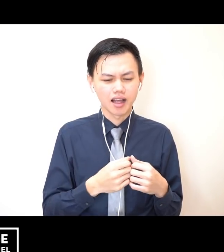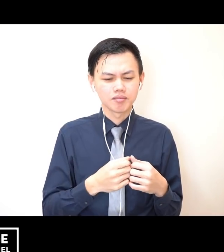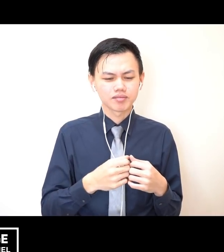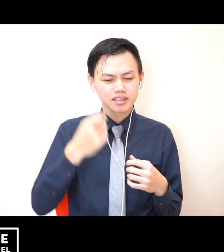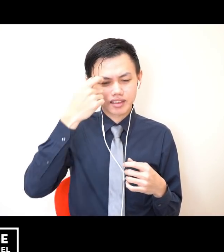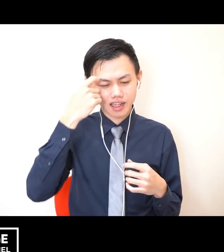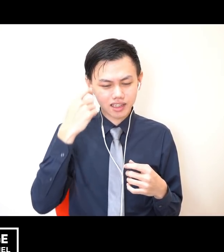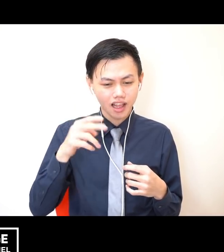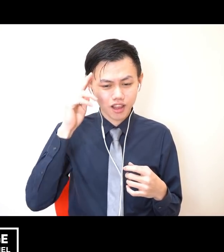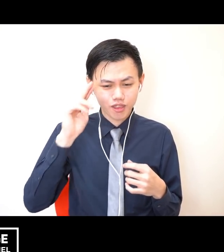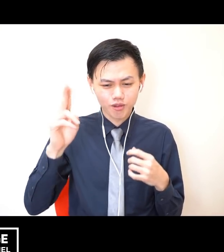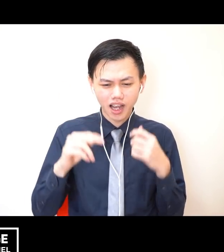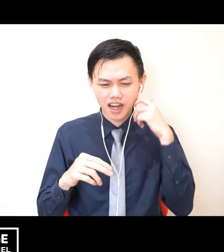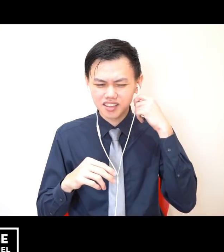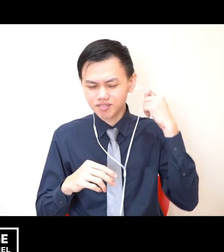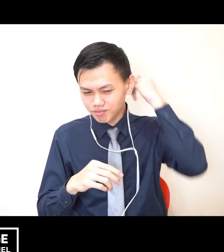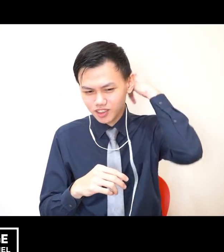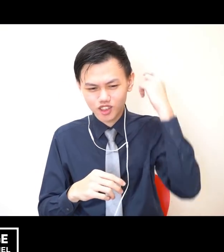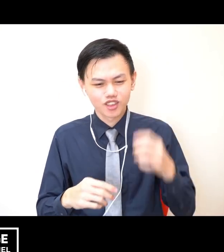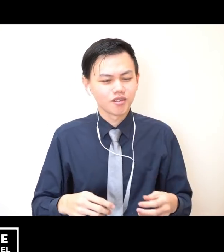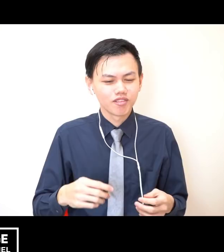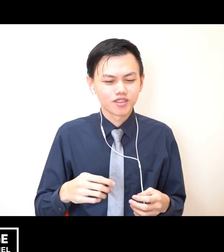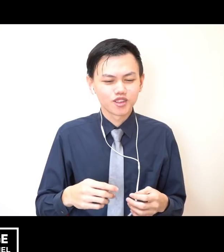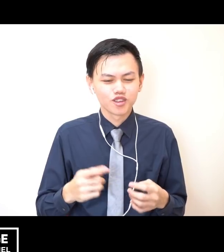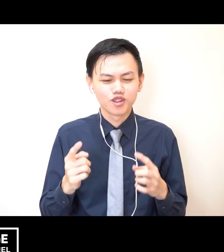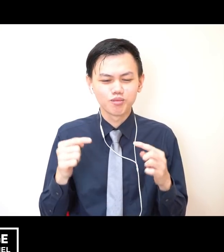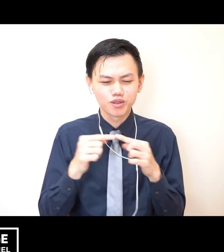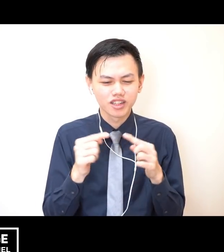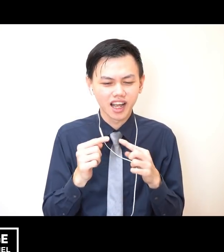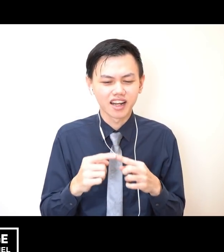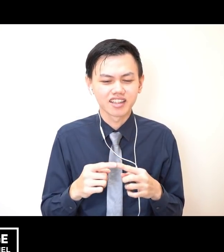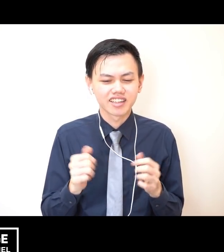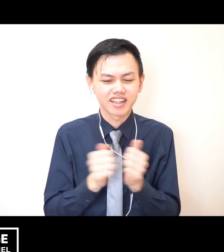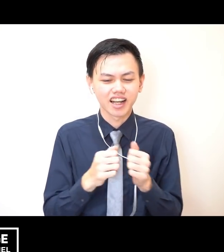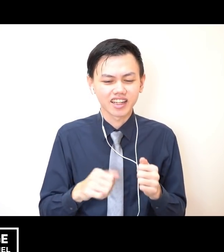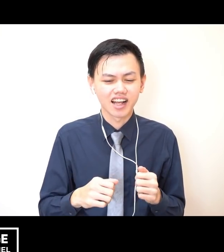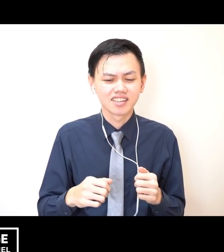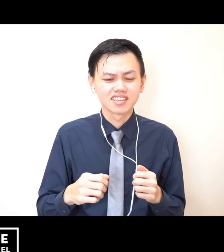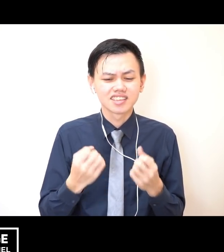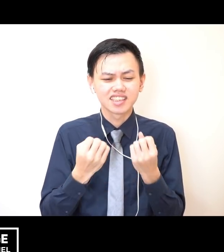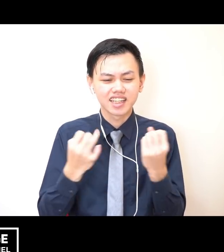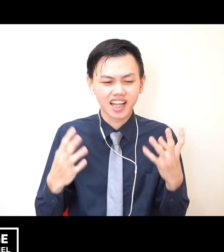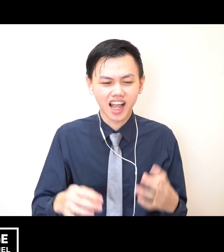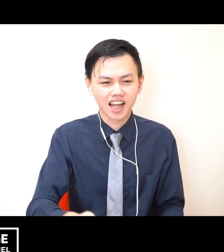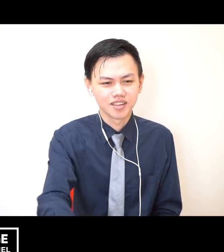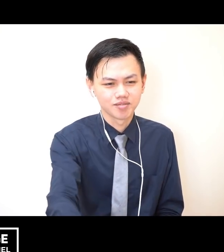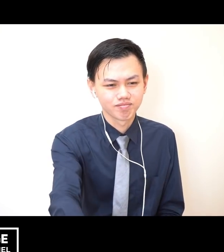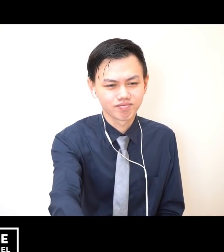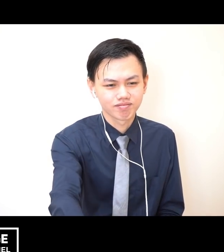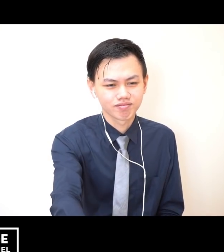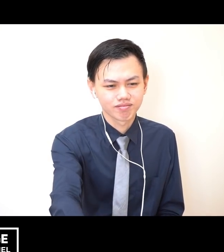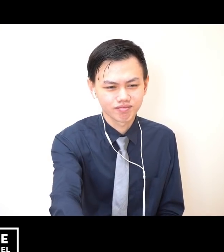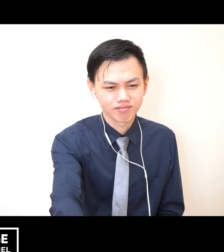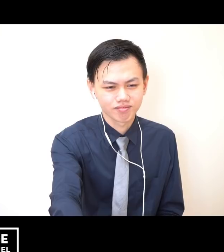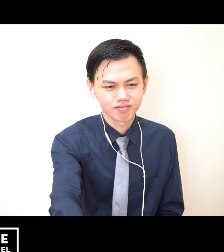mempertahankan hubungannya bersama dengan kita, sehingga Dia membayar harganya dengan mengirimkan putranya yang tunggal, Yesus Kristus,